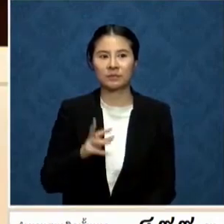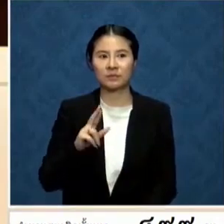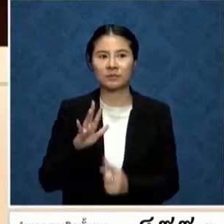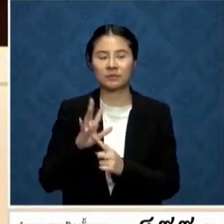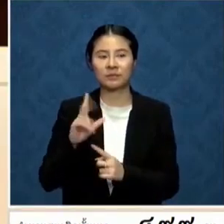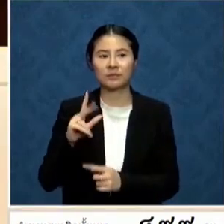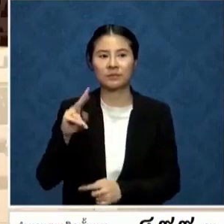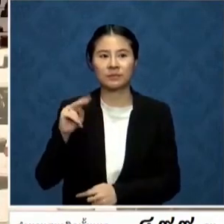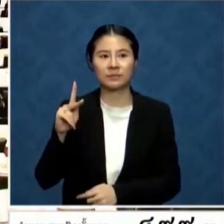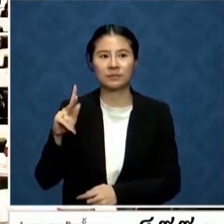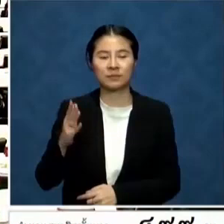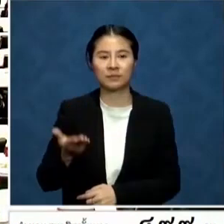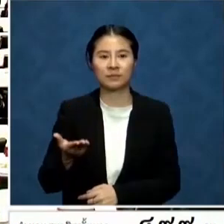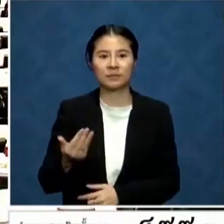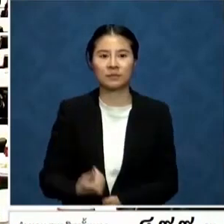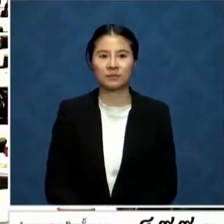นอก